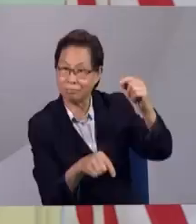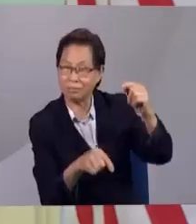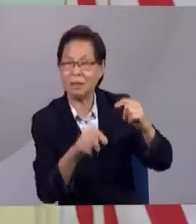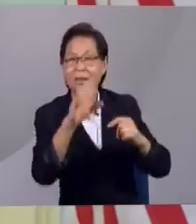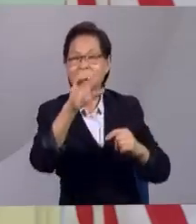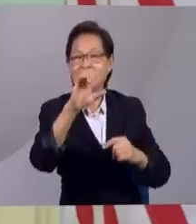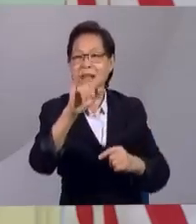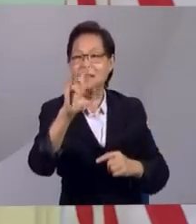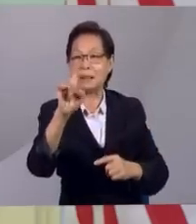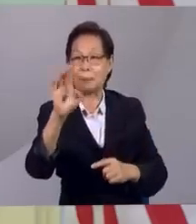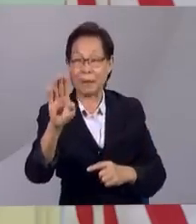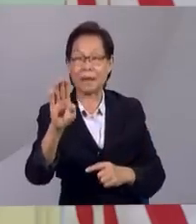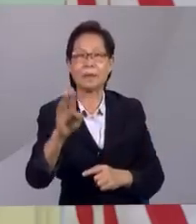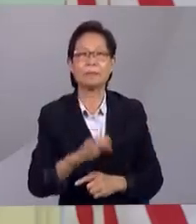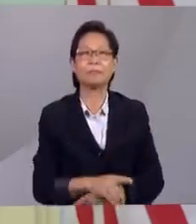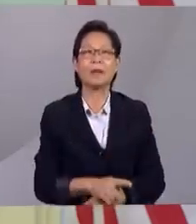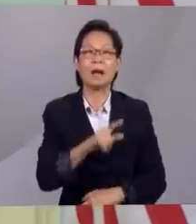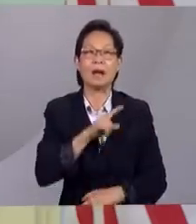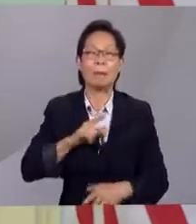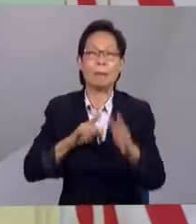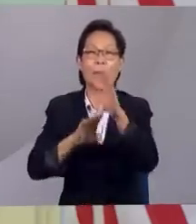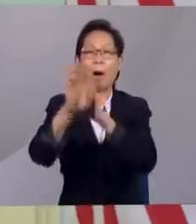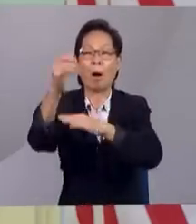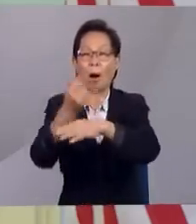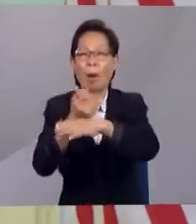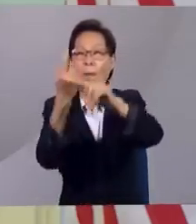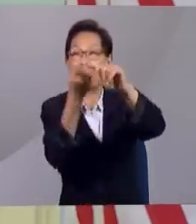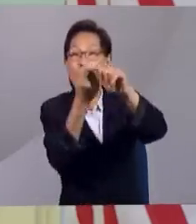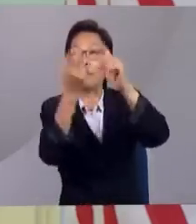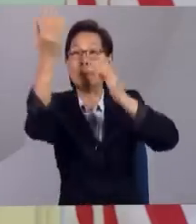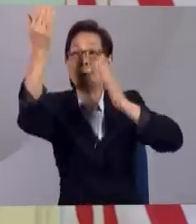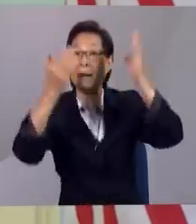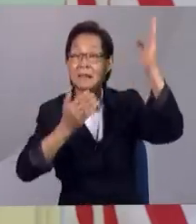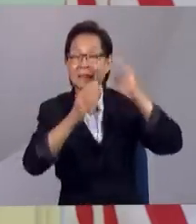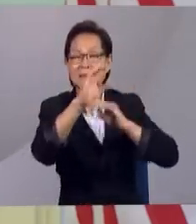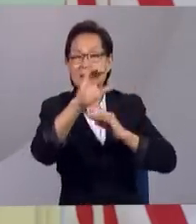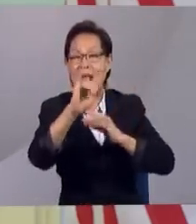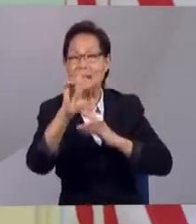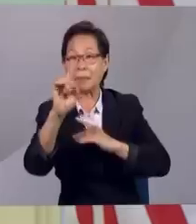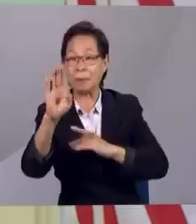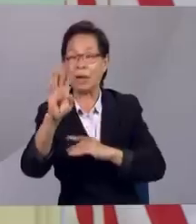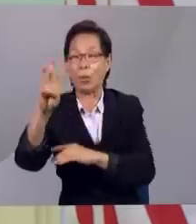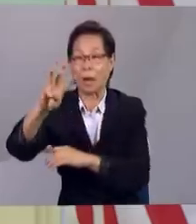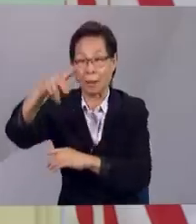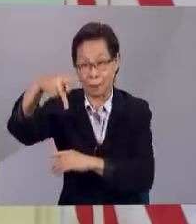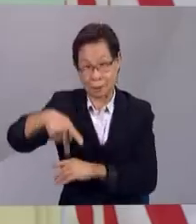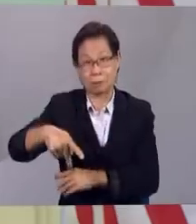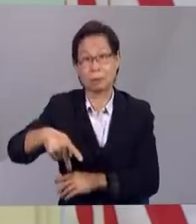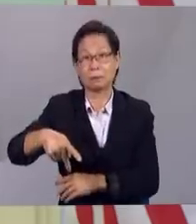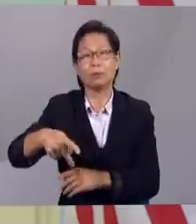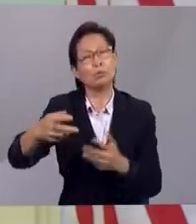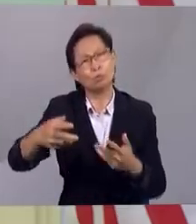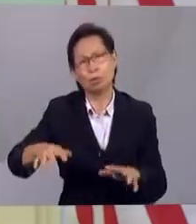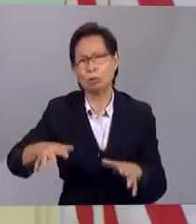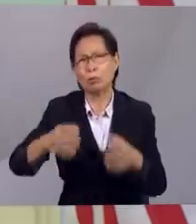CIDB ataupun Lembaga Pembangunan Industri Pembinaan Malaysia Wilayah Persekutuan